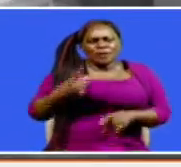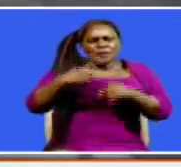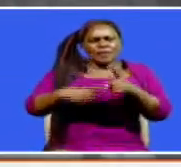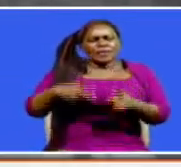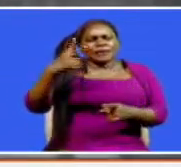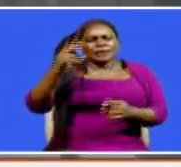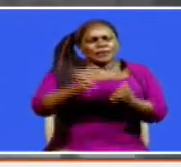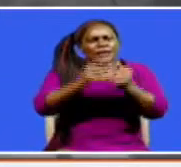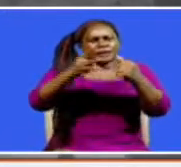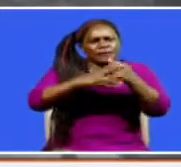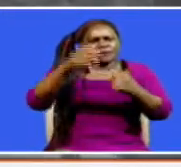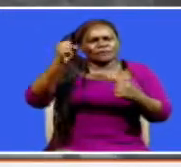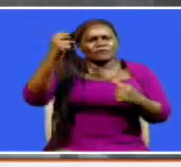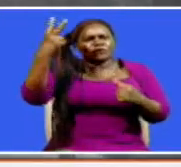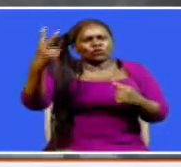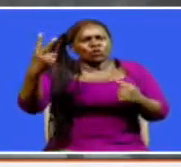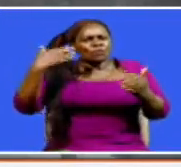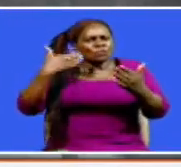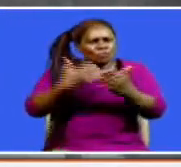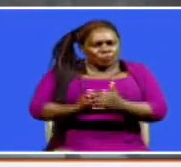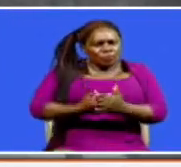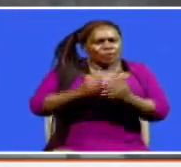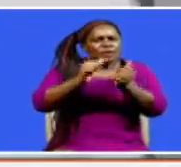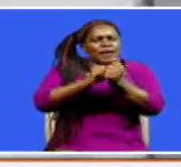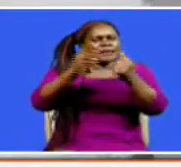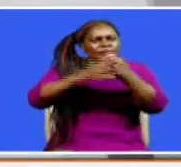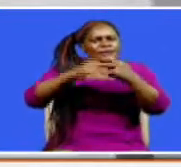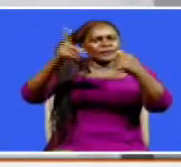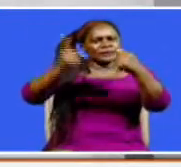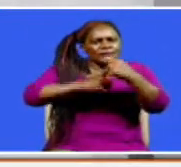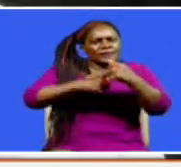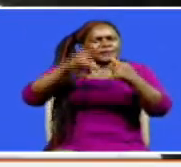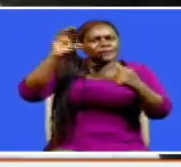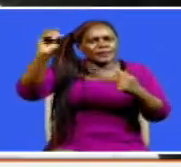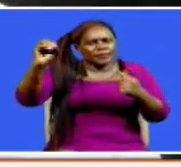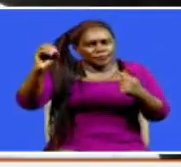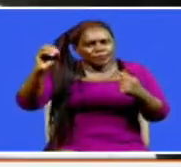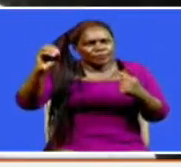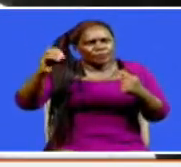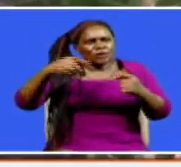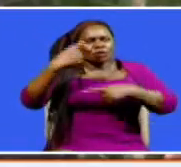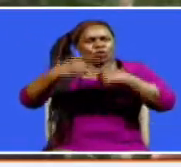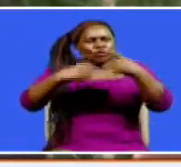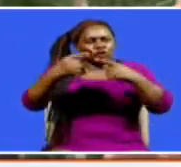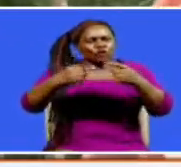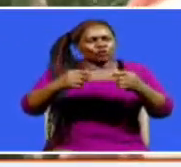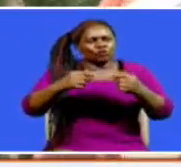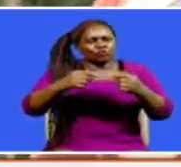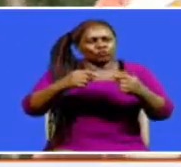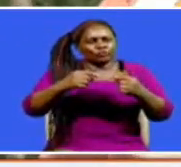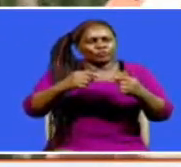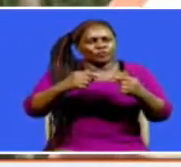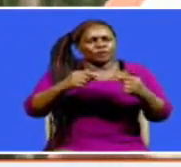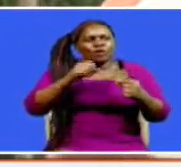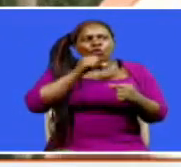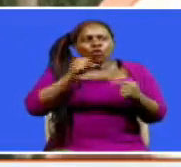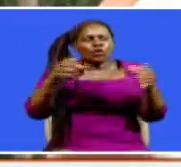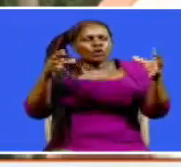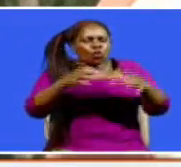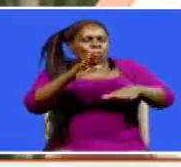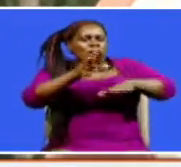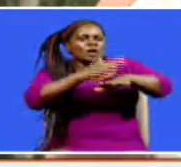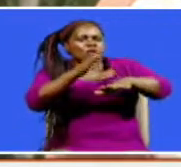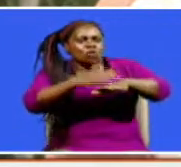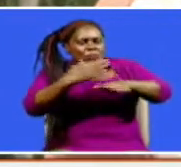mwaka 1952 hadi mwaka 1960 zikiendelea kushika kasi, wazee wa jamii ya